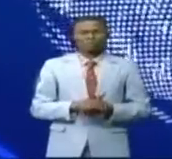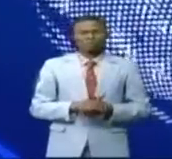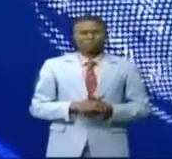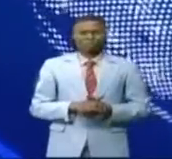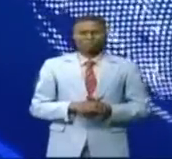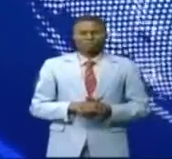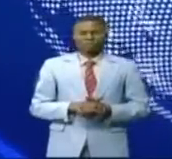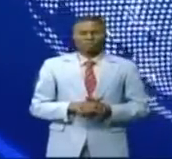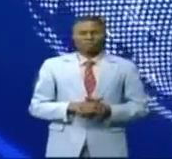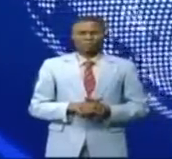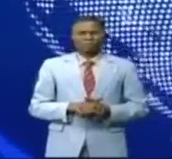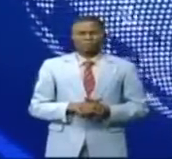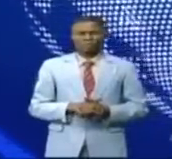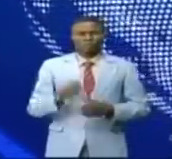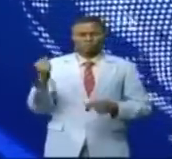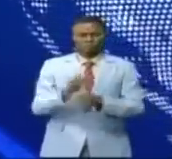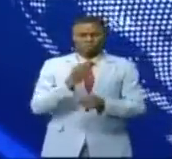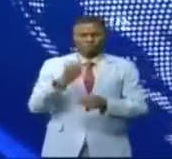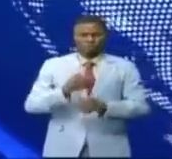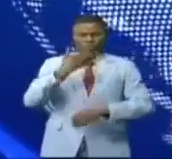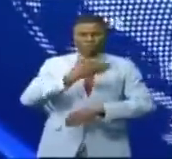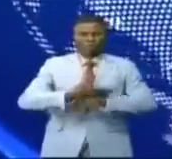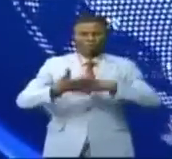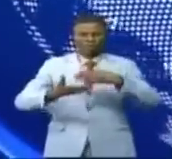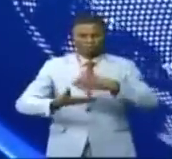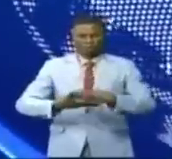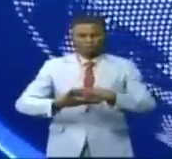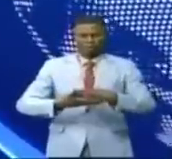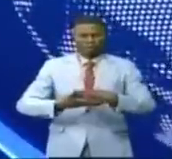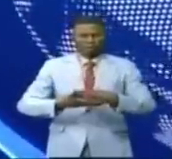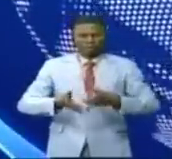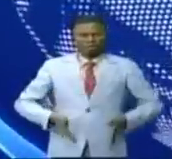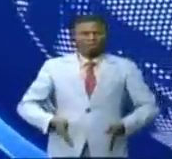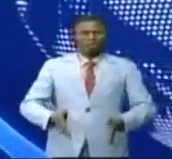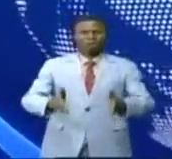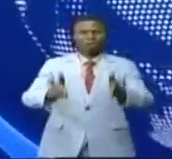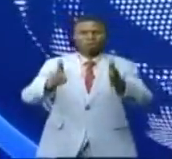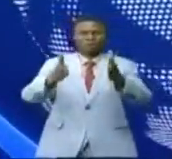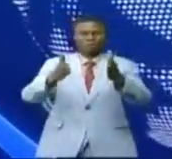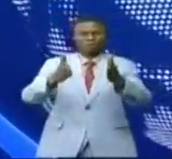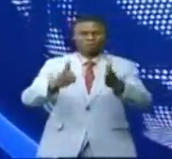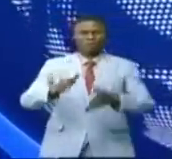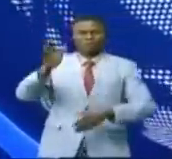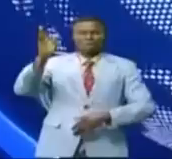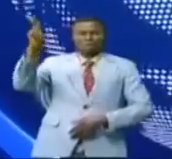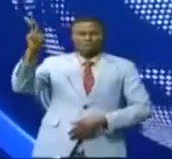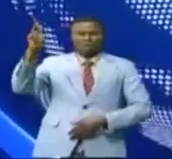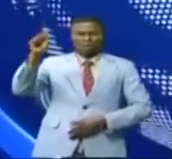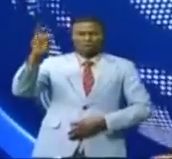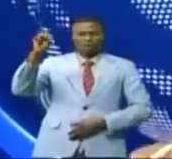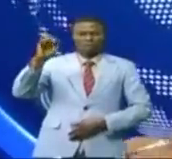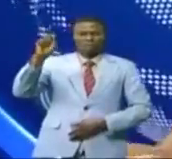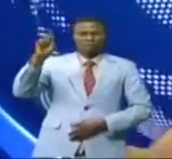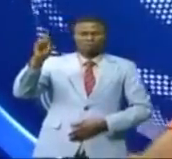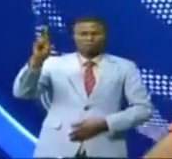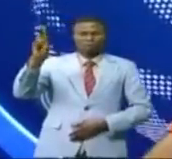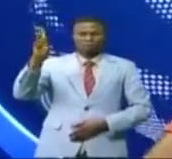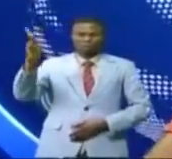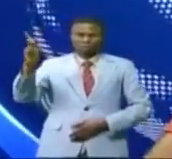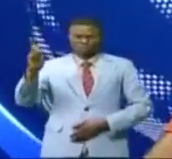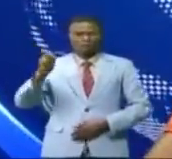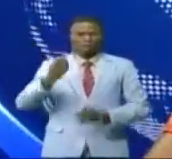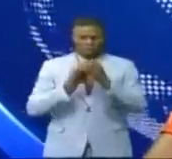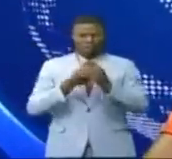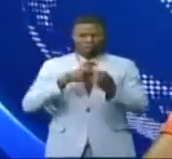et puis le trouve le travaux de réhabilitation sur la route kamituga butembo est en cours d'exécution